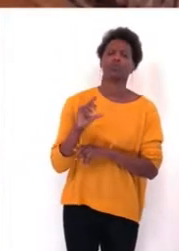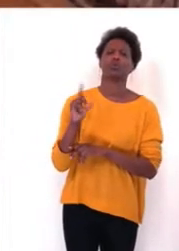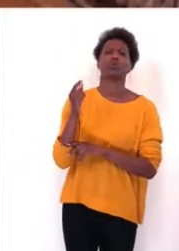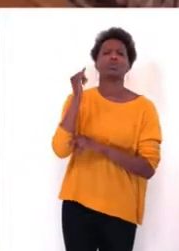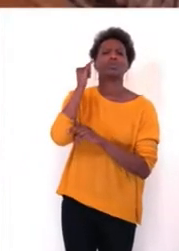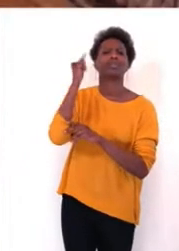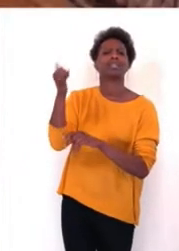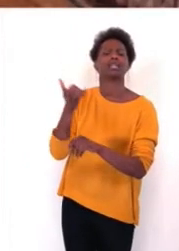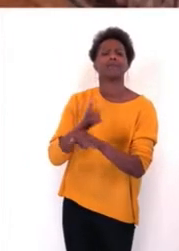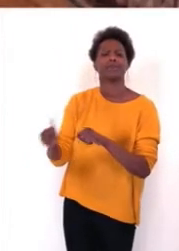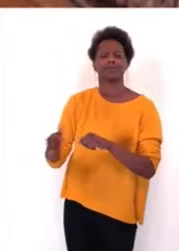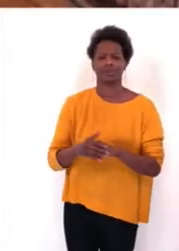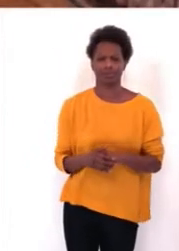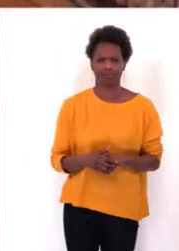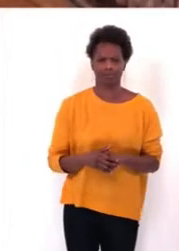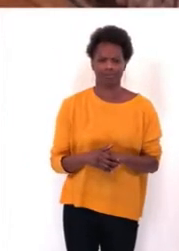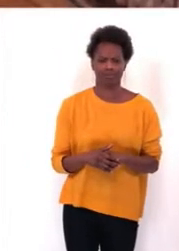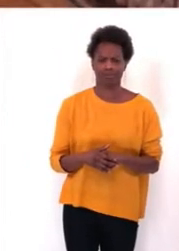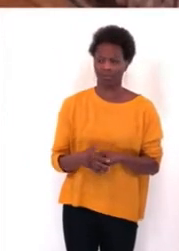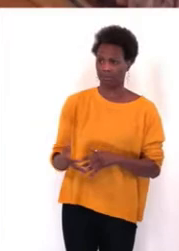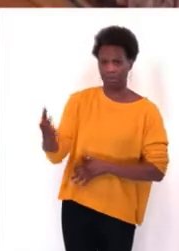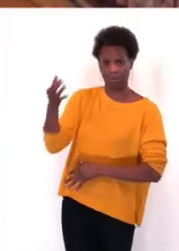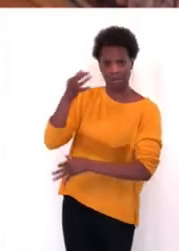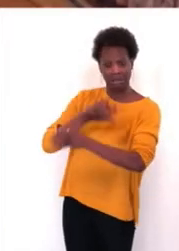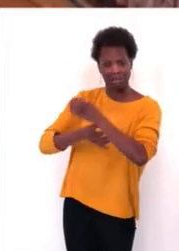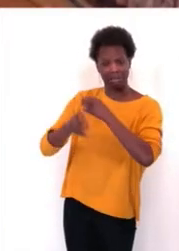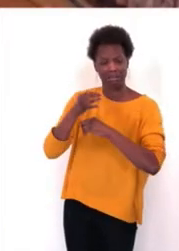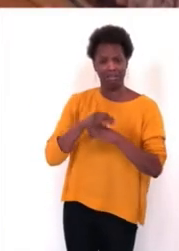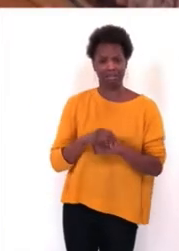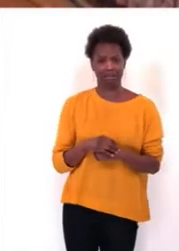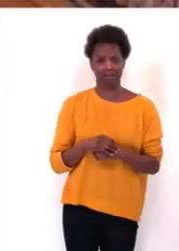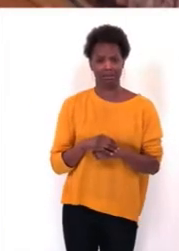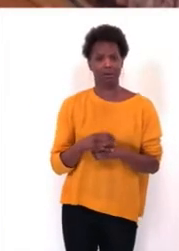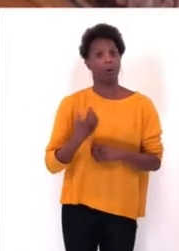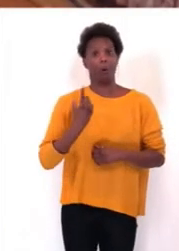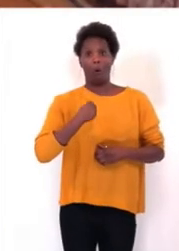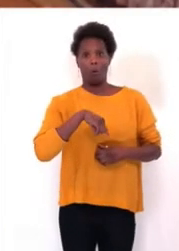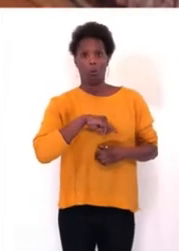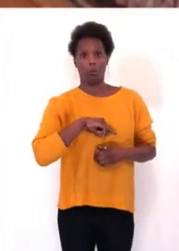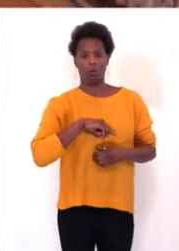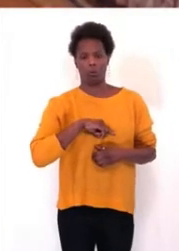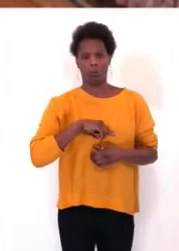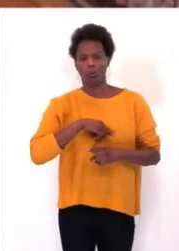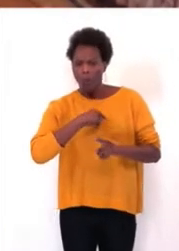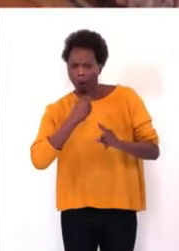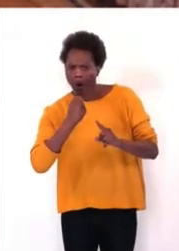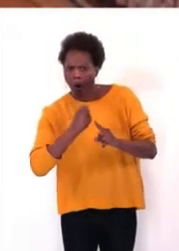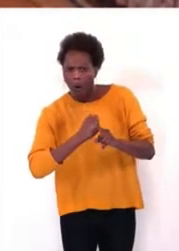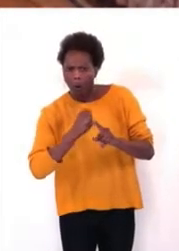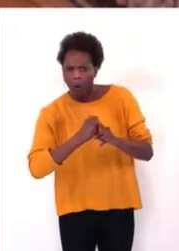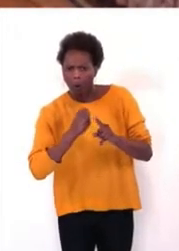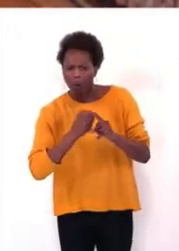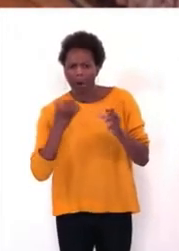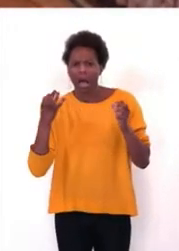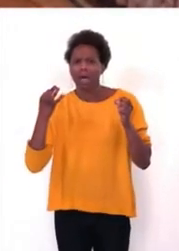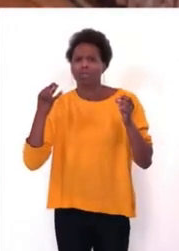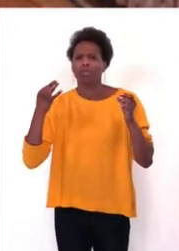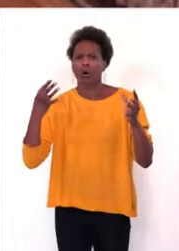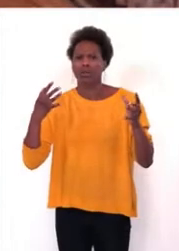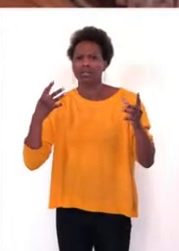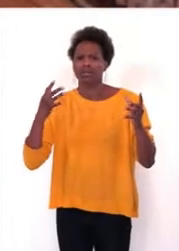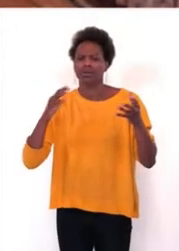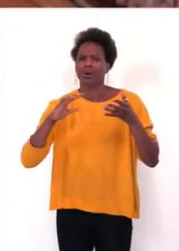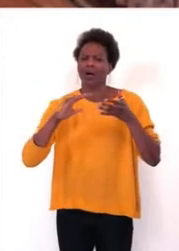les seuls à porter le combat de la transition écologique face à des oppositions qui, pour vous, seraient